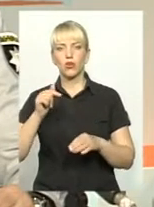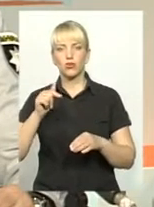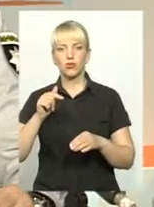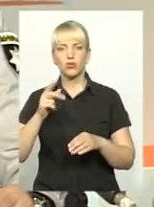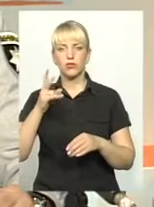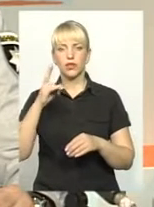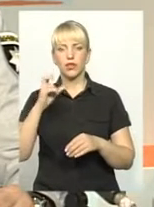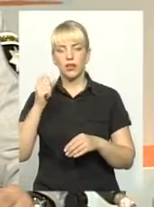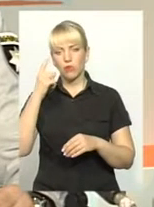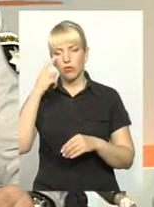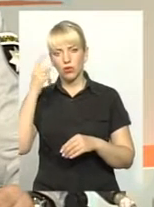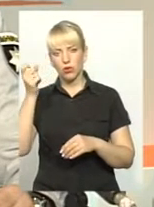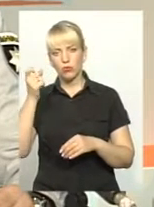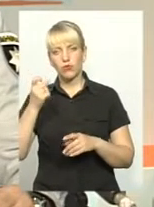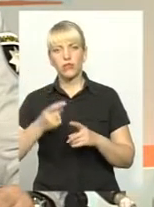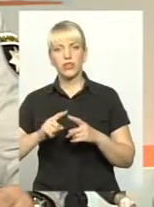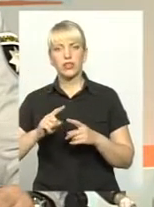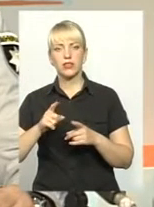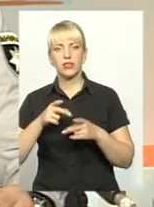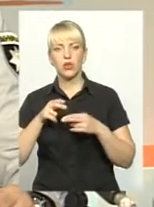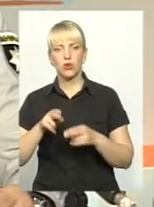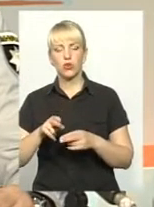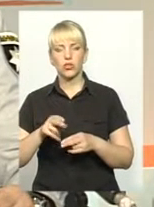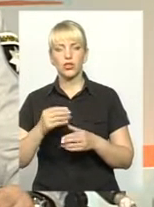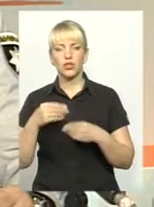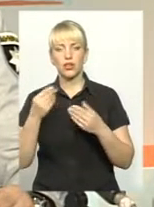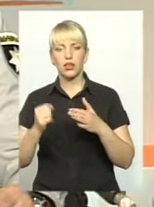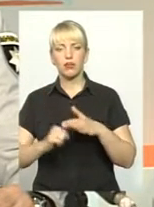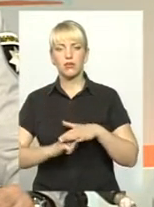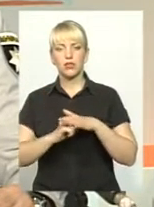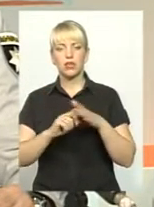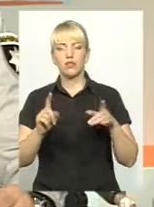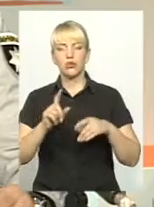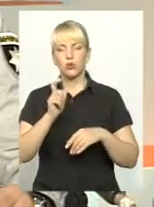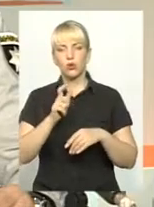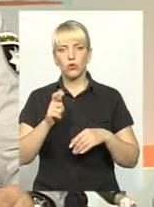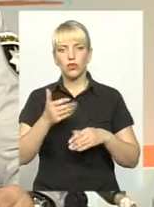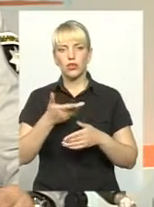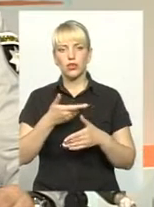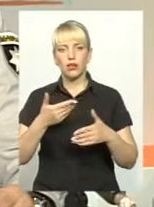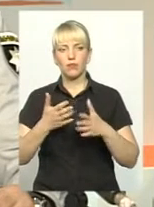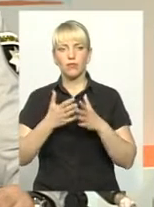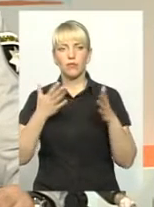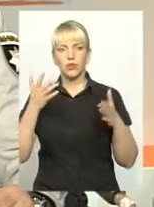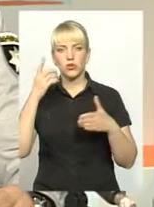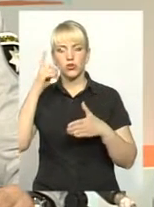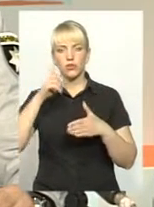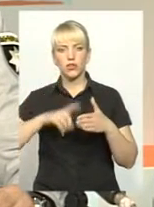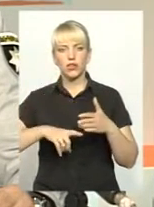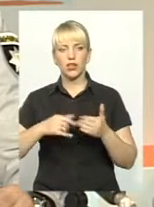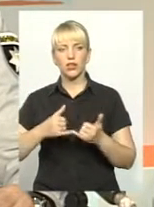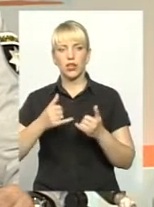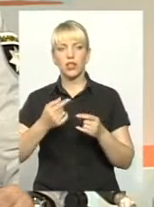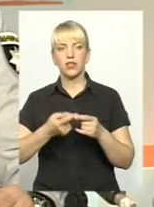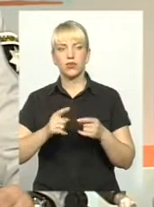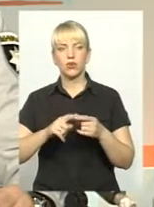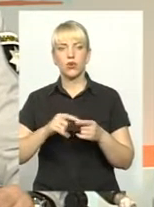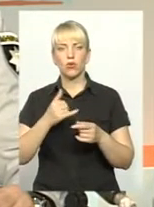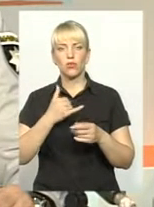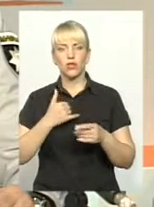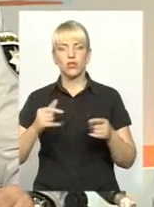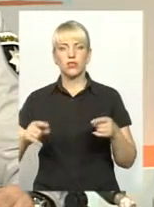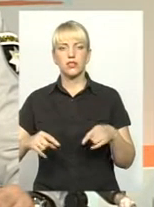про злочини та пригоди дає підстави, що нам почали люди краще довіряти. Для цього у нас створений відповідний кол-центр,